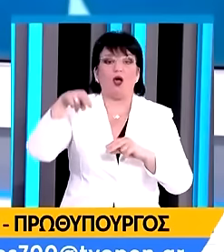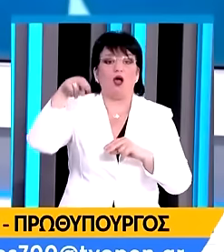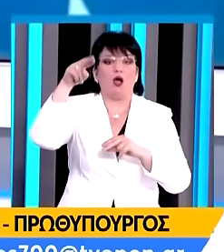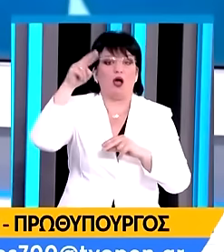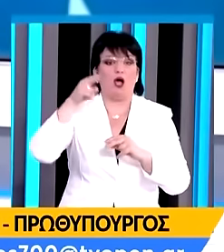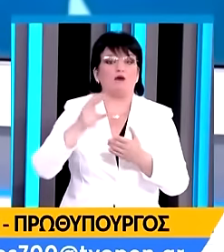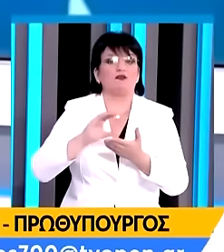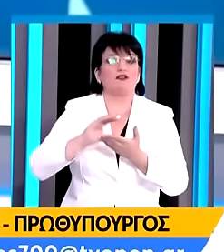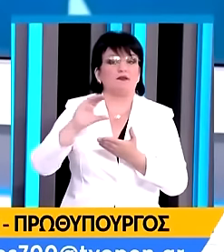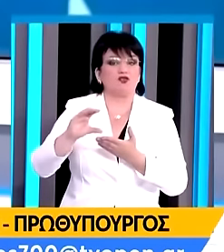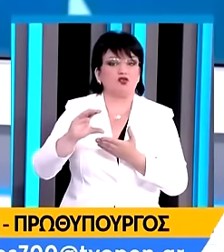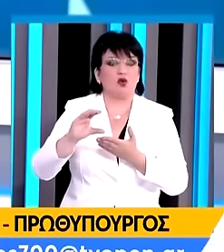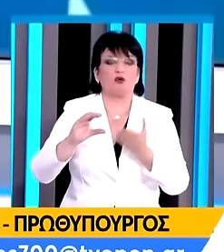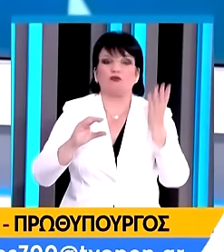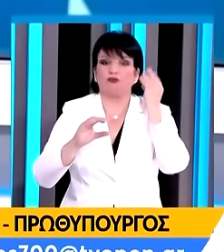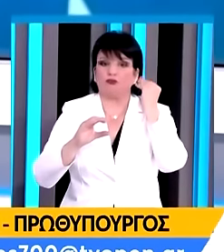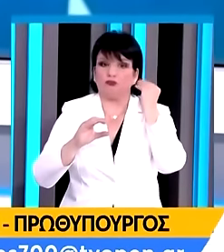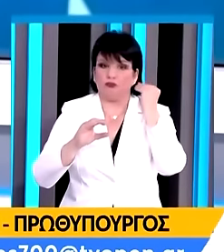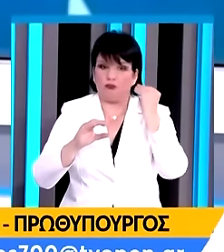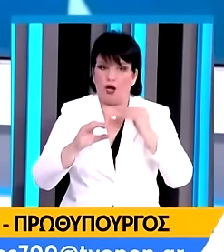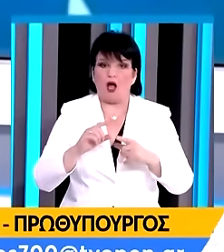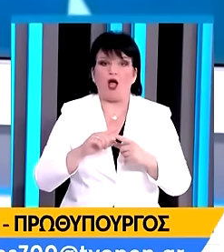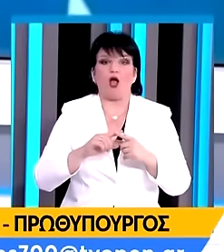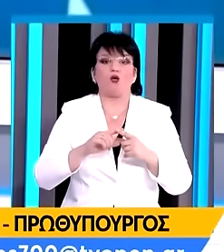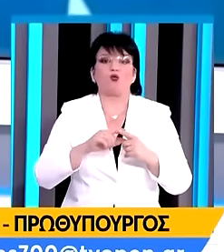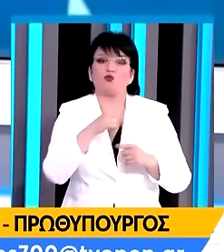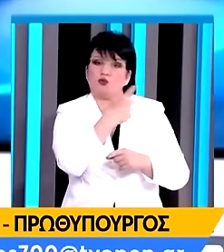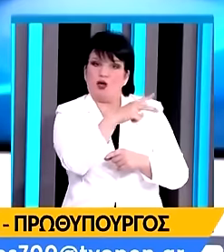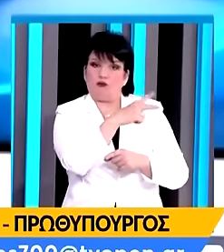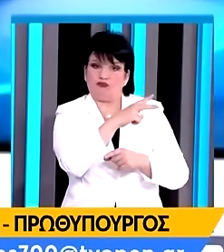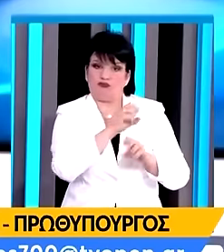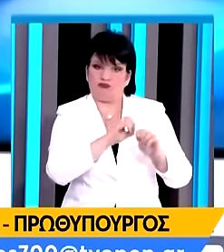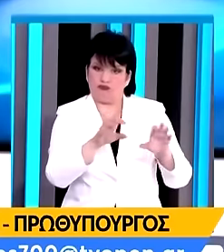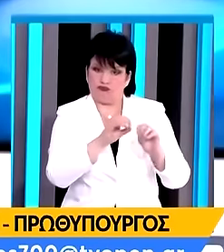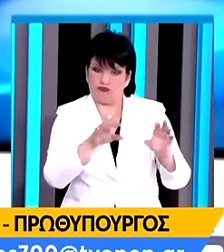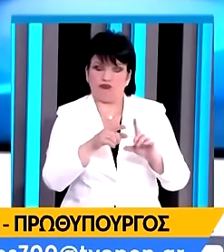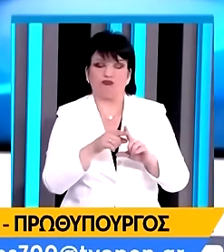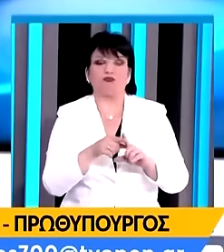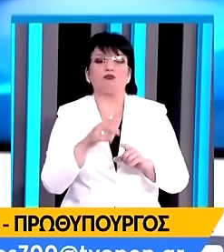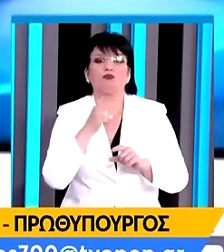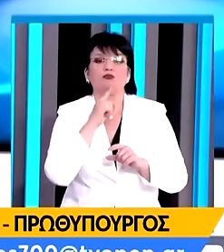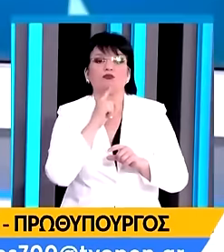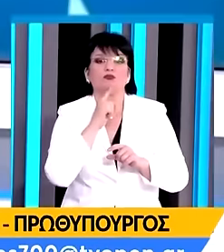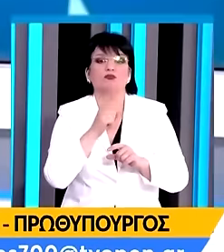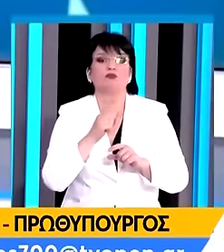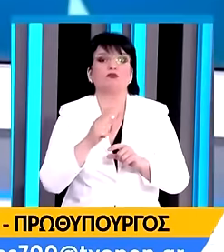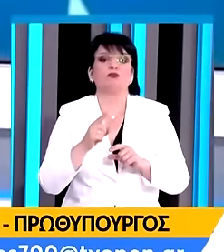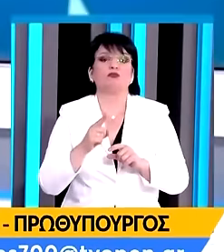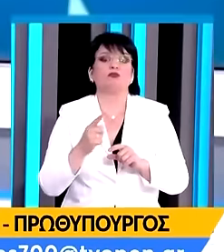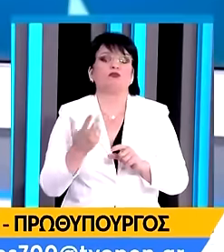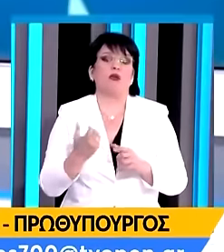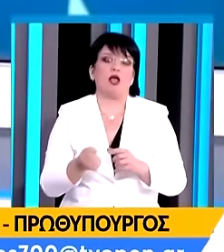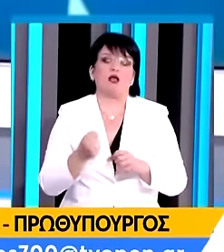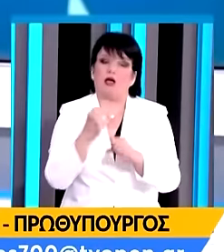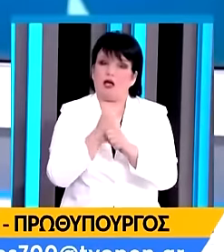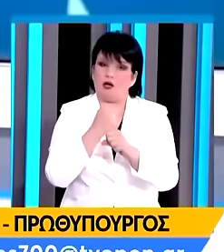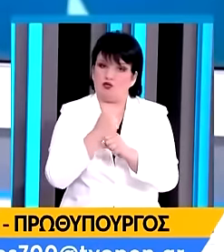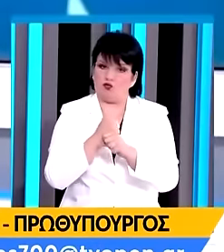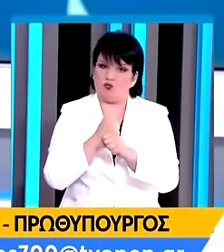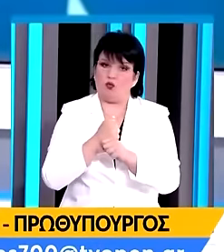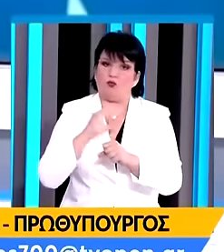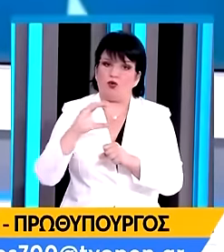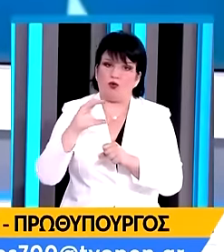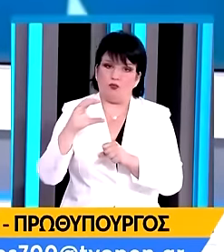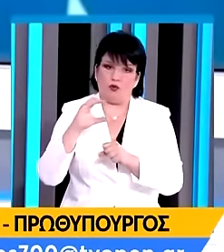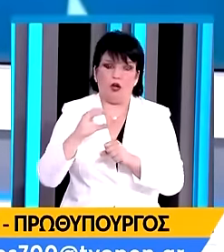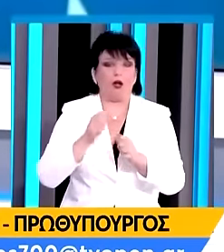μισθών. Και επειδή άκουσα στο ρεπορτάζ σας και προσώπησα, θα μιλήσω και για τον φίλο μας τον φοιτητή και για τους εργαζόμενους, για να τα πάρουμε λίγο